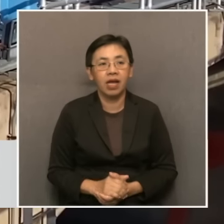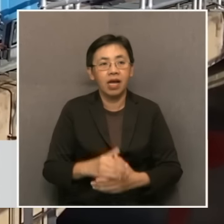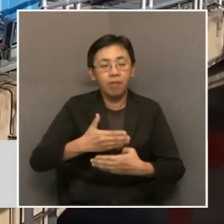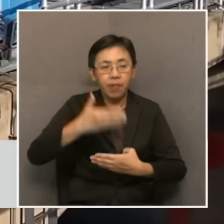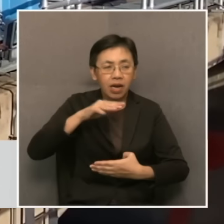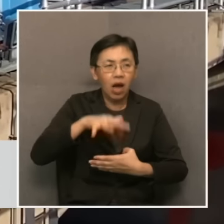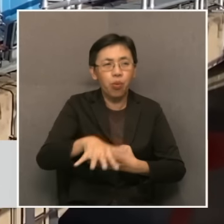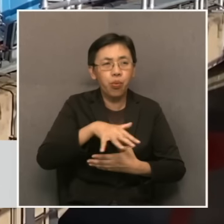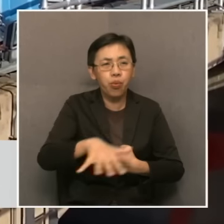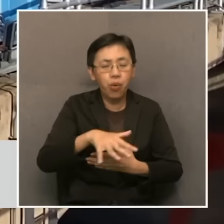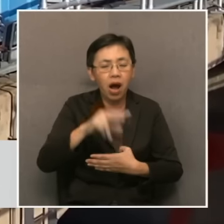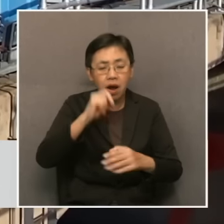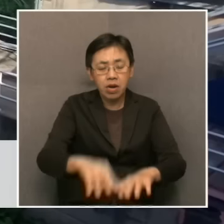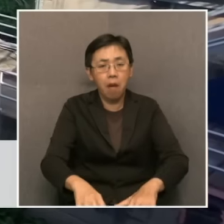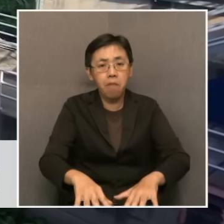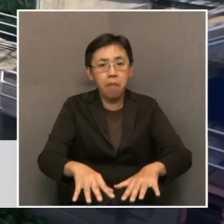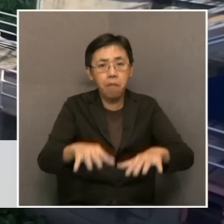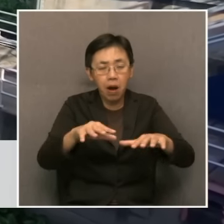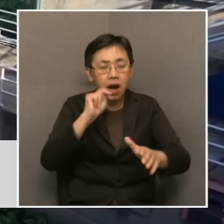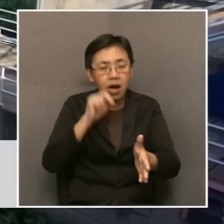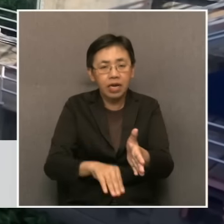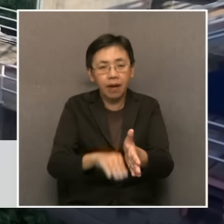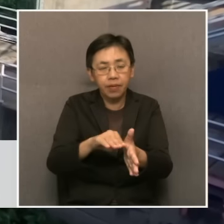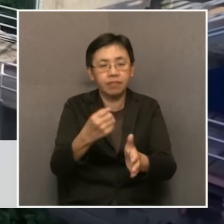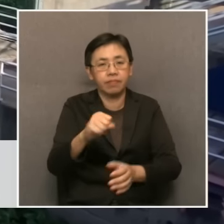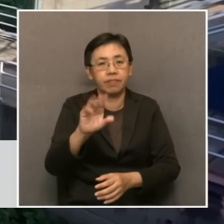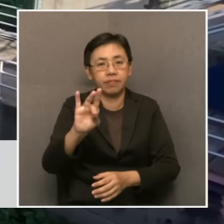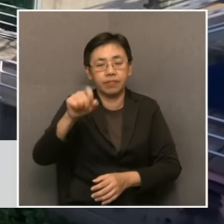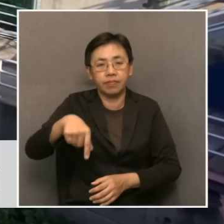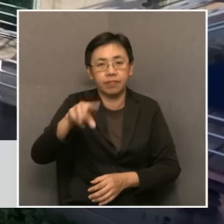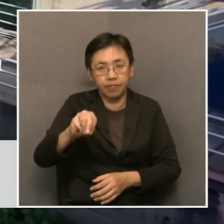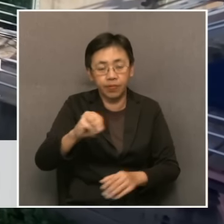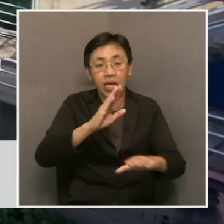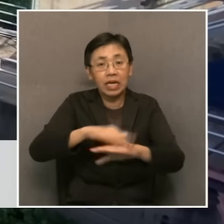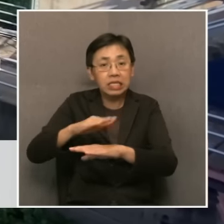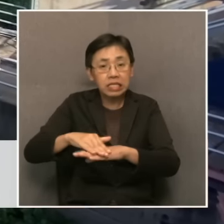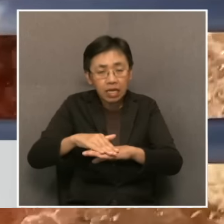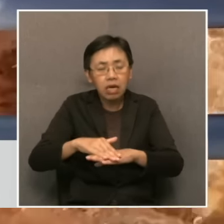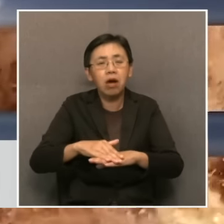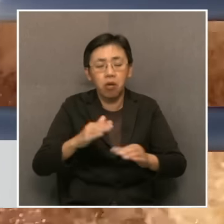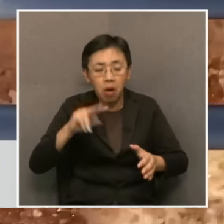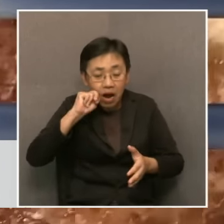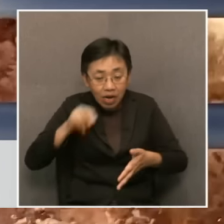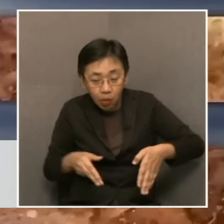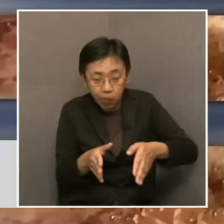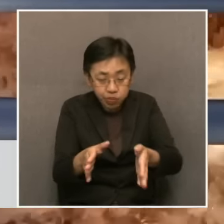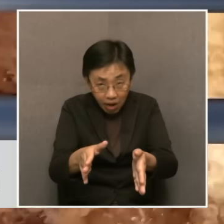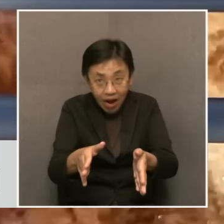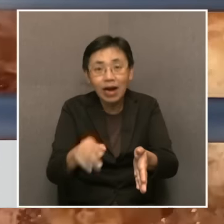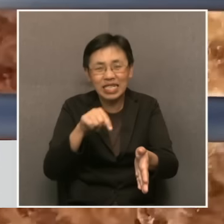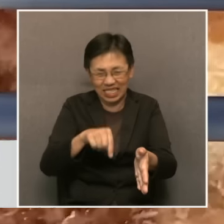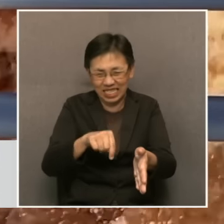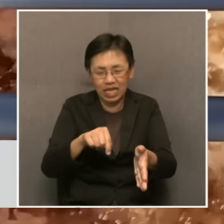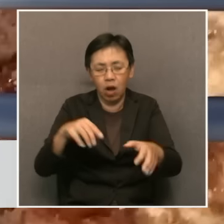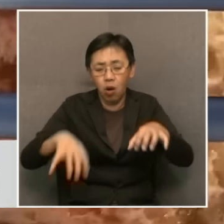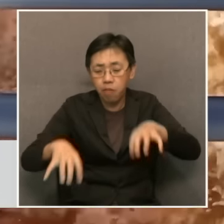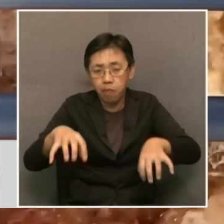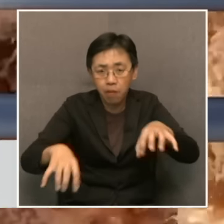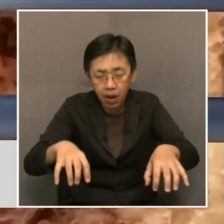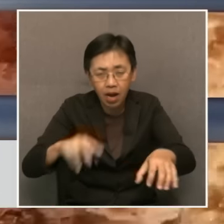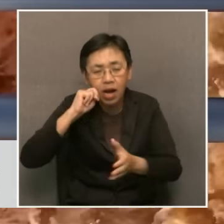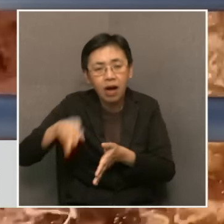ระดับน้ำท้ายเขื่อนเพิ่มขึ้นจากเดิม18เซนติเมตรเตือนประชาชนที่อาศัยอยู่ริม2ฝั่งแม่น้ำเจ้าพระยาแม่น้ำ